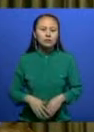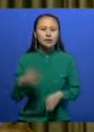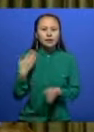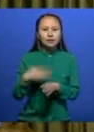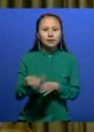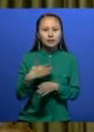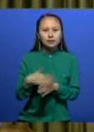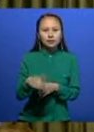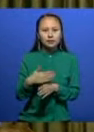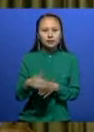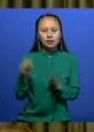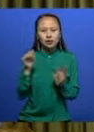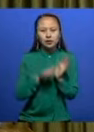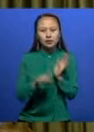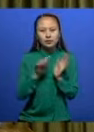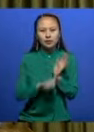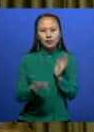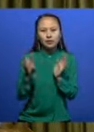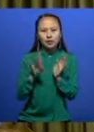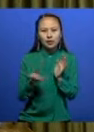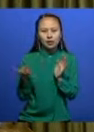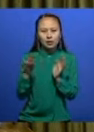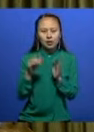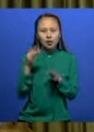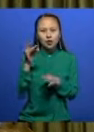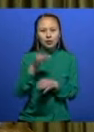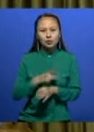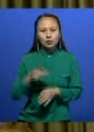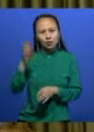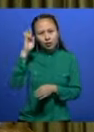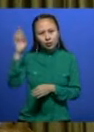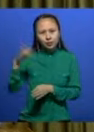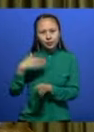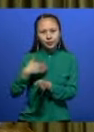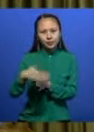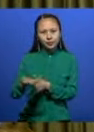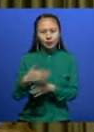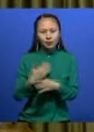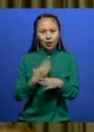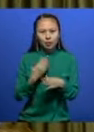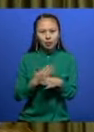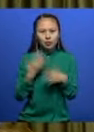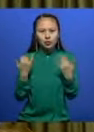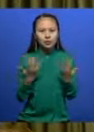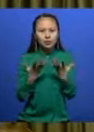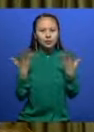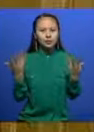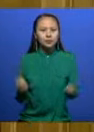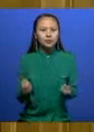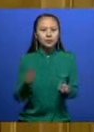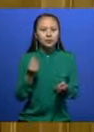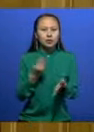кредитпен 60 миллиард теңге республикалық бюджеттен кредит берілген, басқа да қаржы